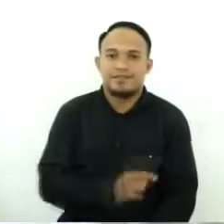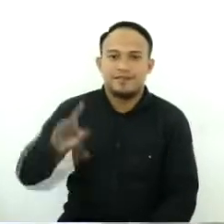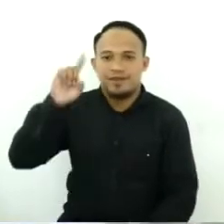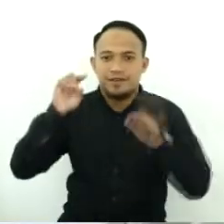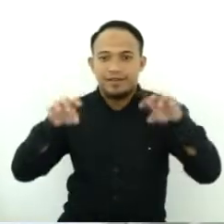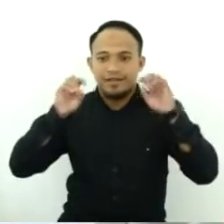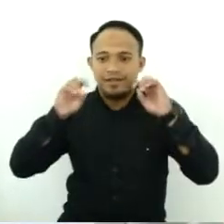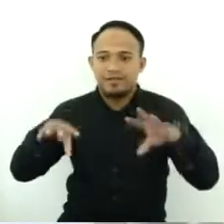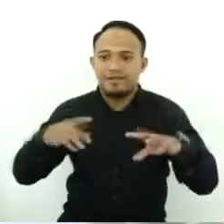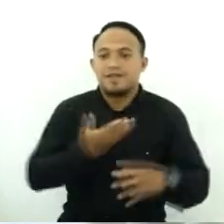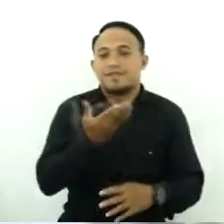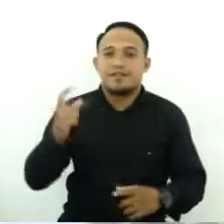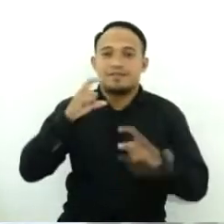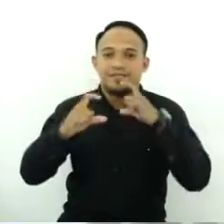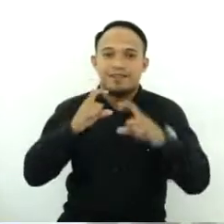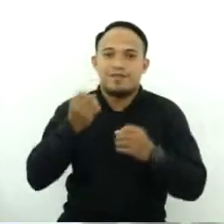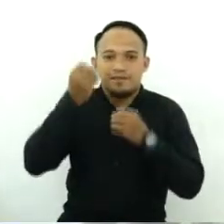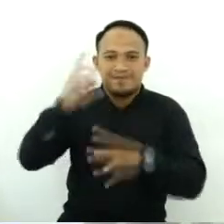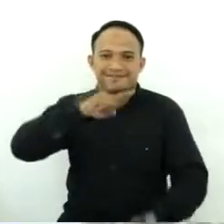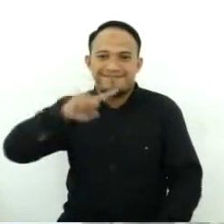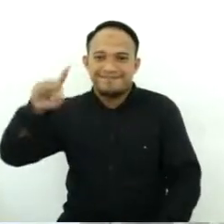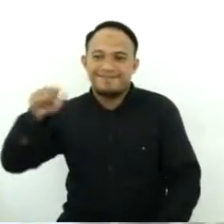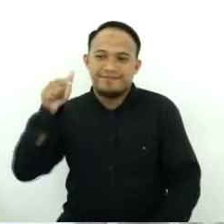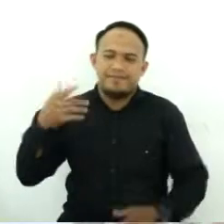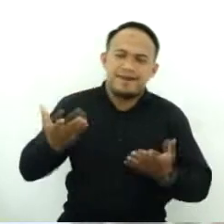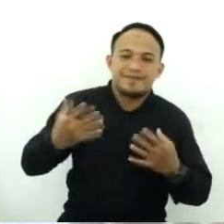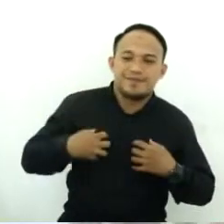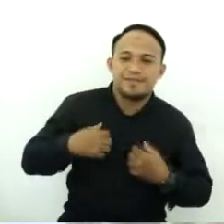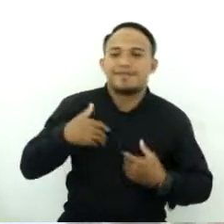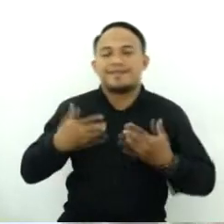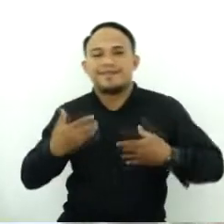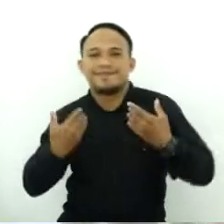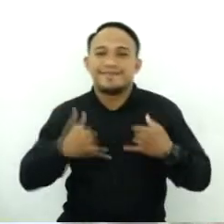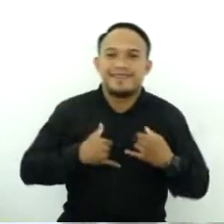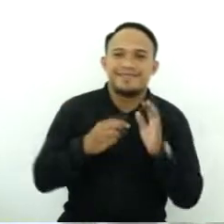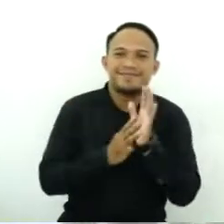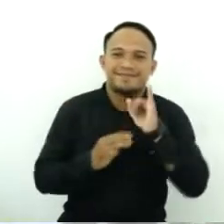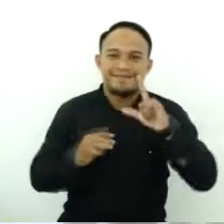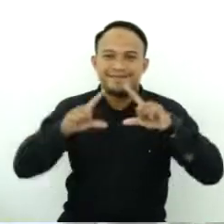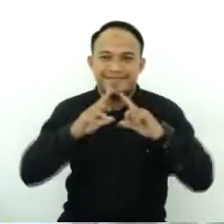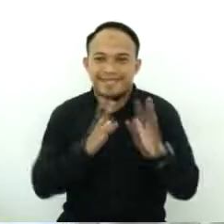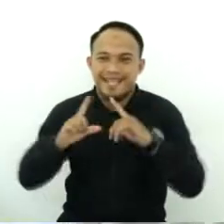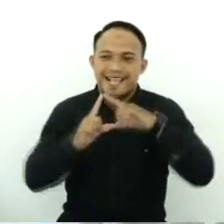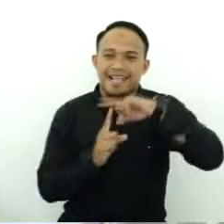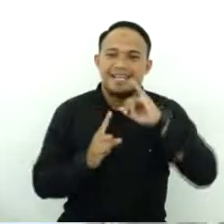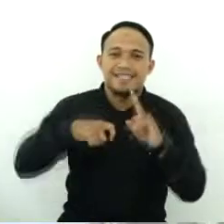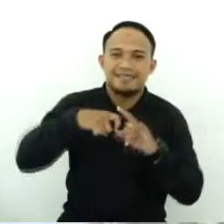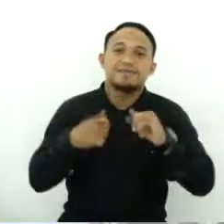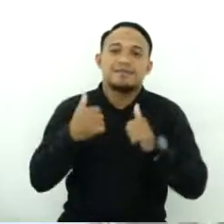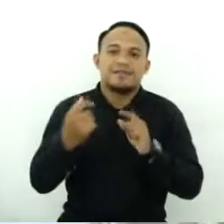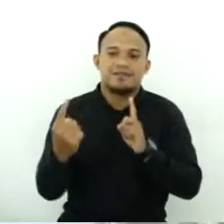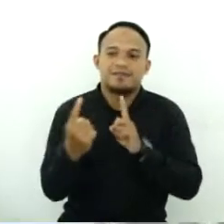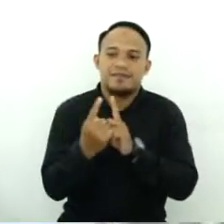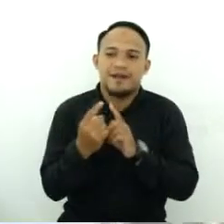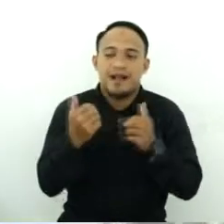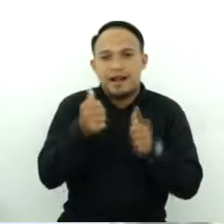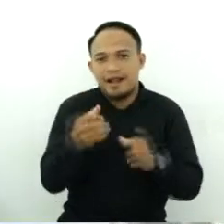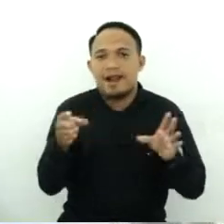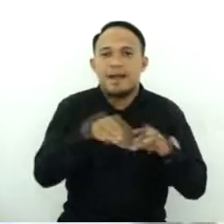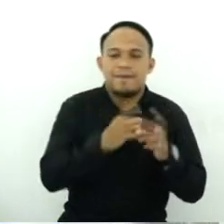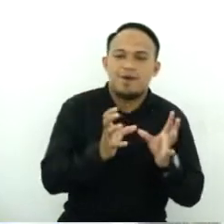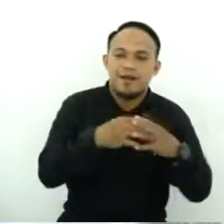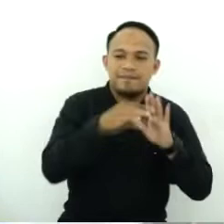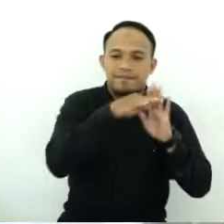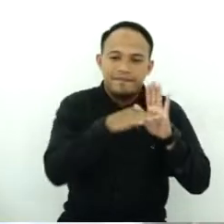Assalamualaikum warahmatullahi wabarakatuh Mitra kominfotik dimanapun anda berada senang sekali saya milati bisa